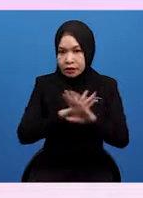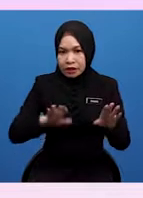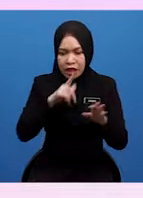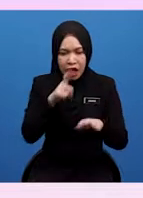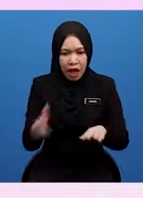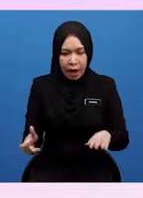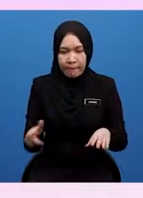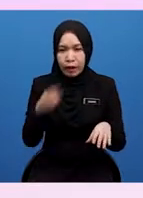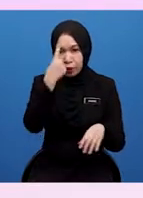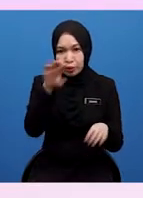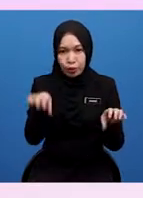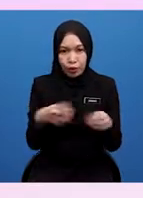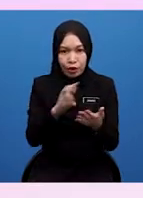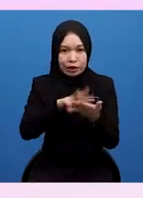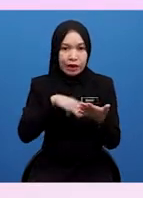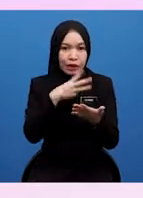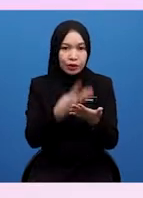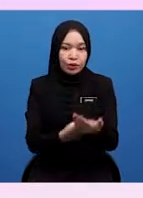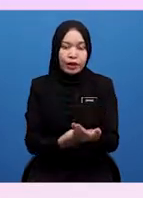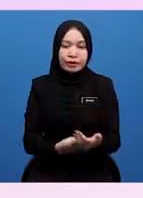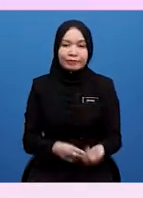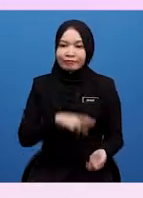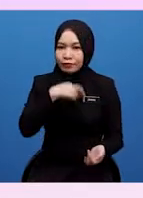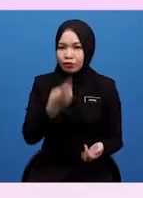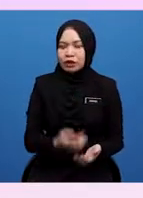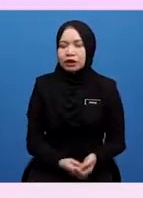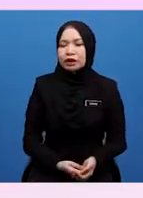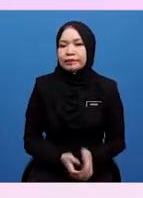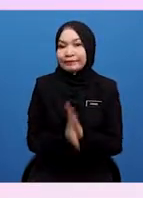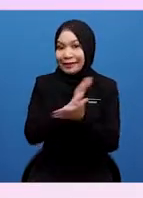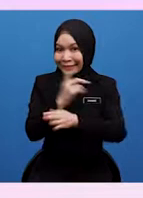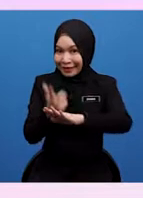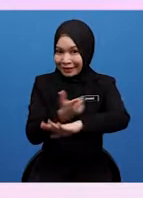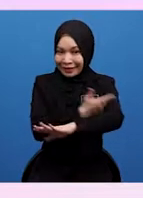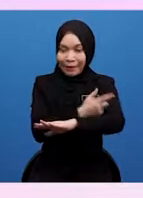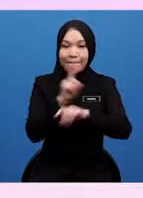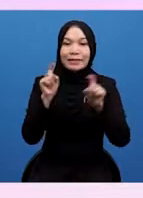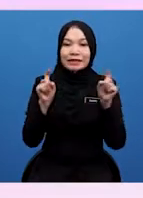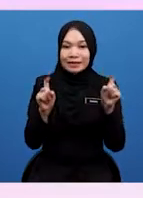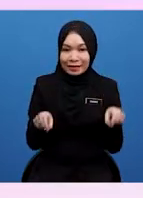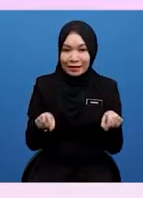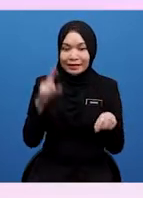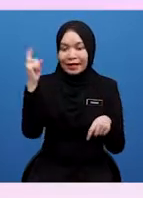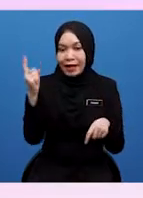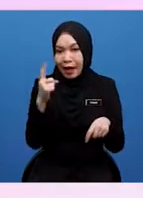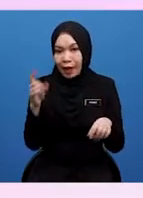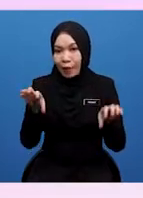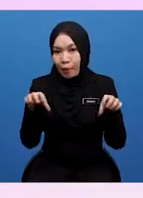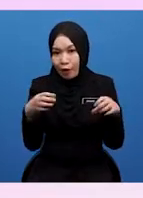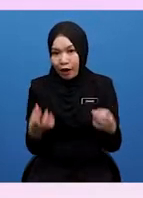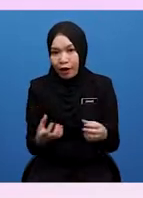ya pelajar-pelajar. Oleh itu, latihan yang konsisten sangat penting untuk